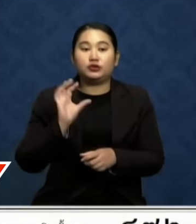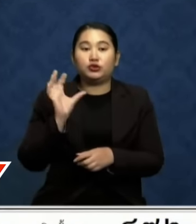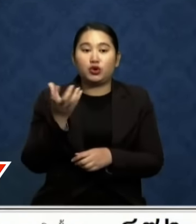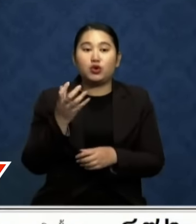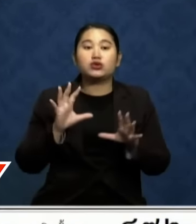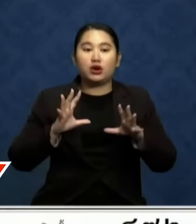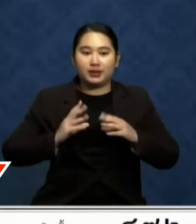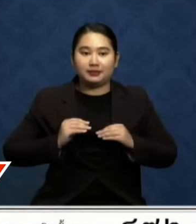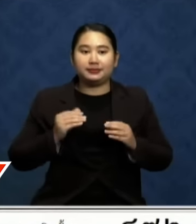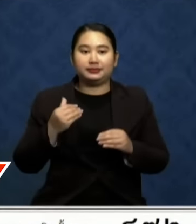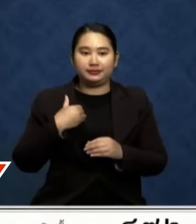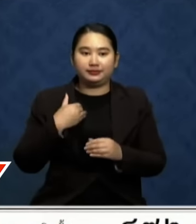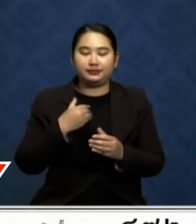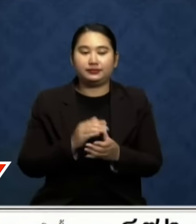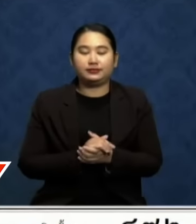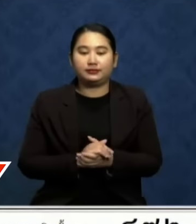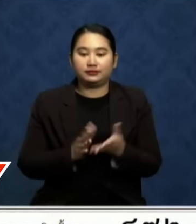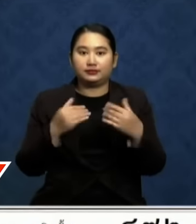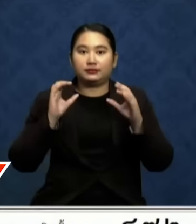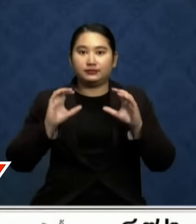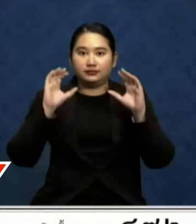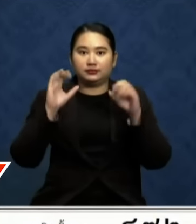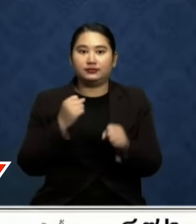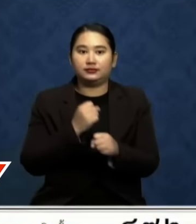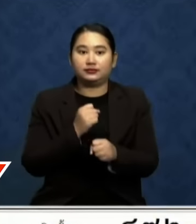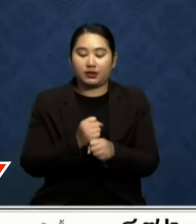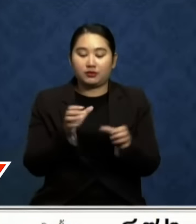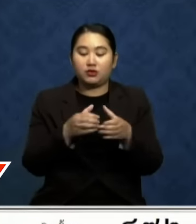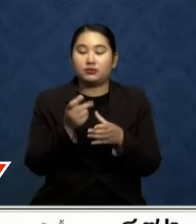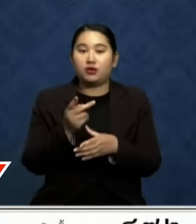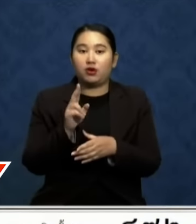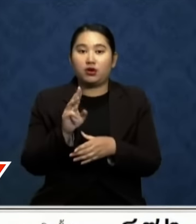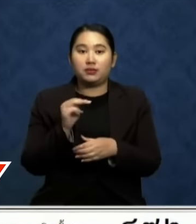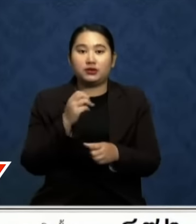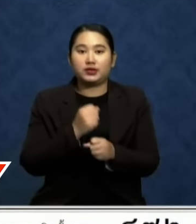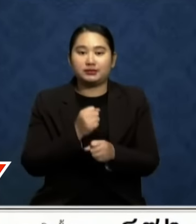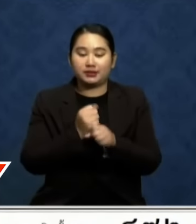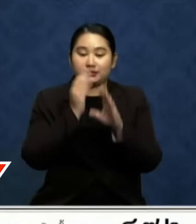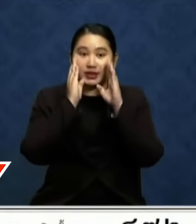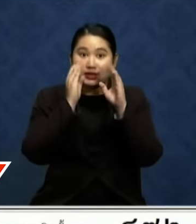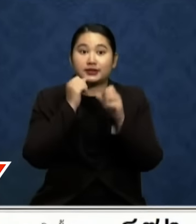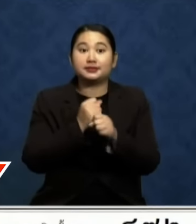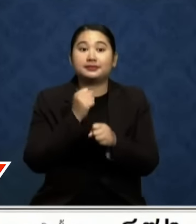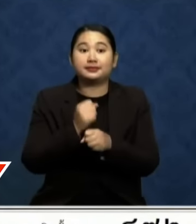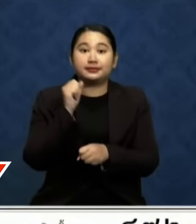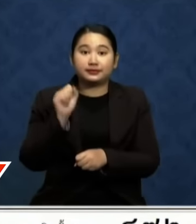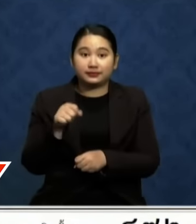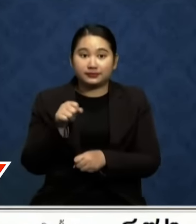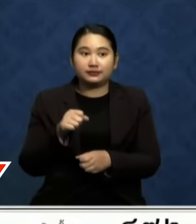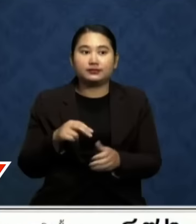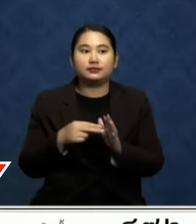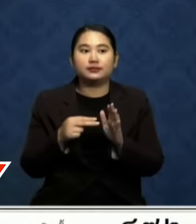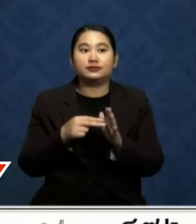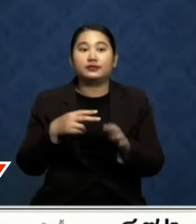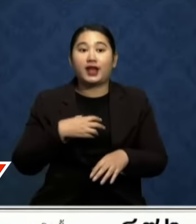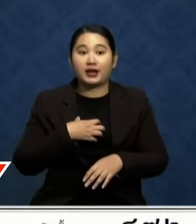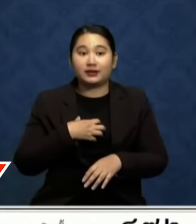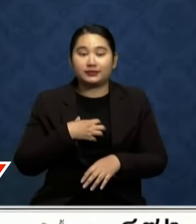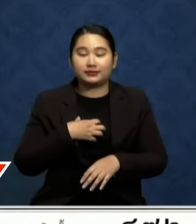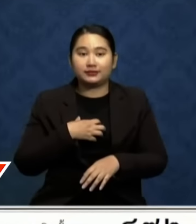อมรับและยิ่งไปกว่านั้นรัฐบาลเองนะคะครม.เองเนี่ยก็มีความตั้งใจใช่ไหมว่าอยากจะได้เก้าอี้